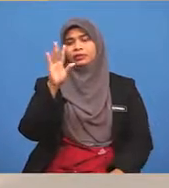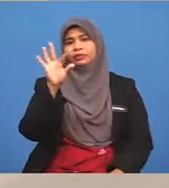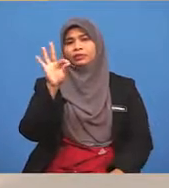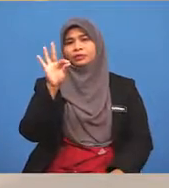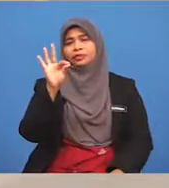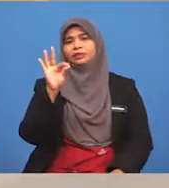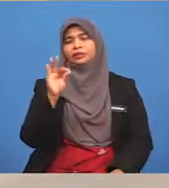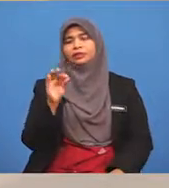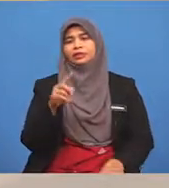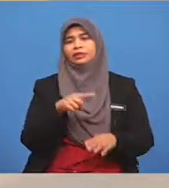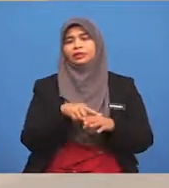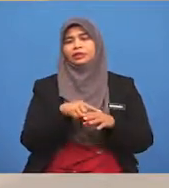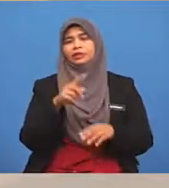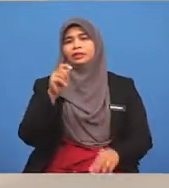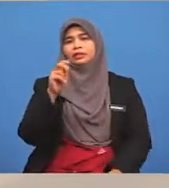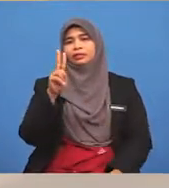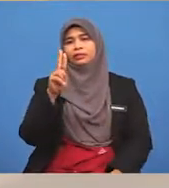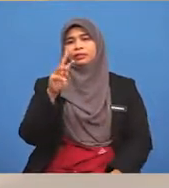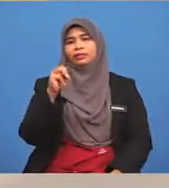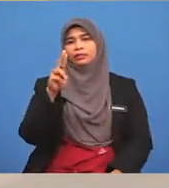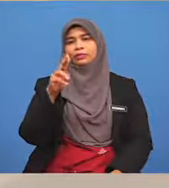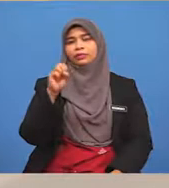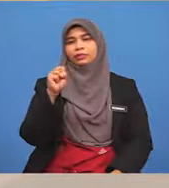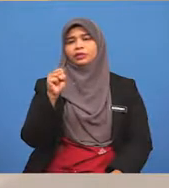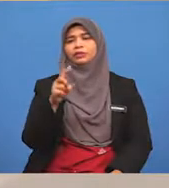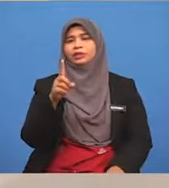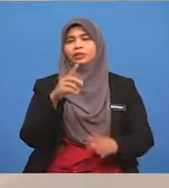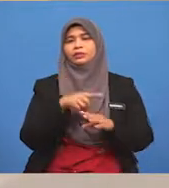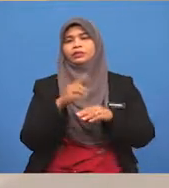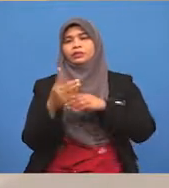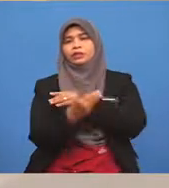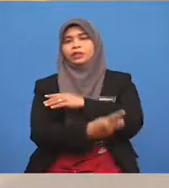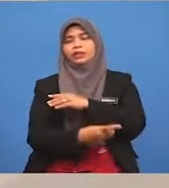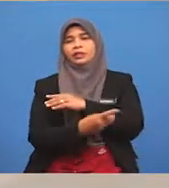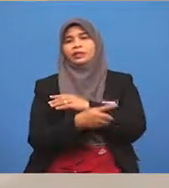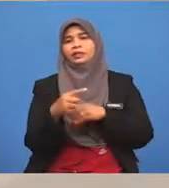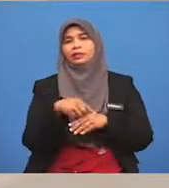279 Hijrah di Turmus, satu daerah di Uzbekistan.